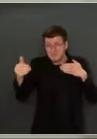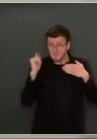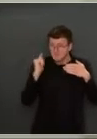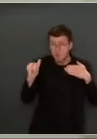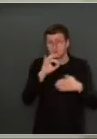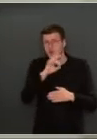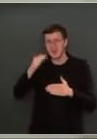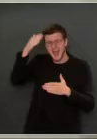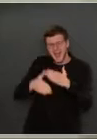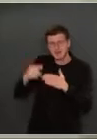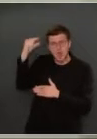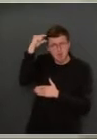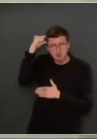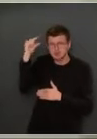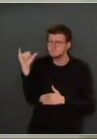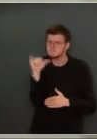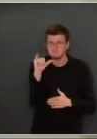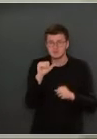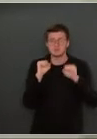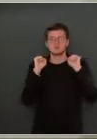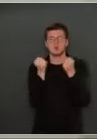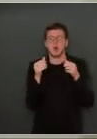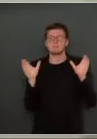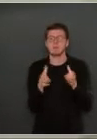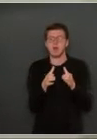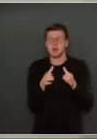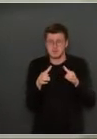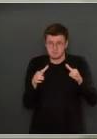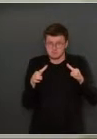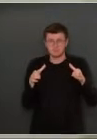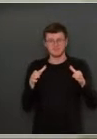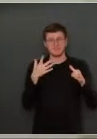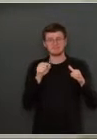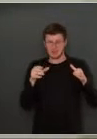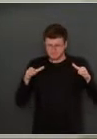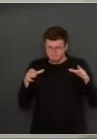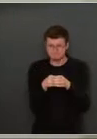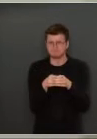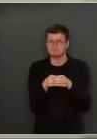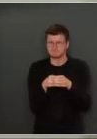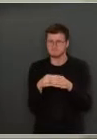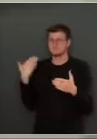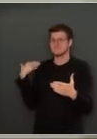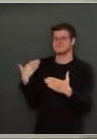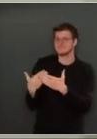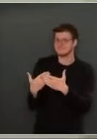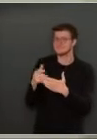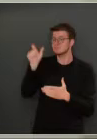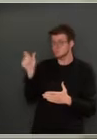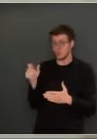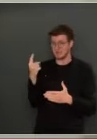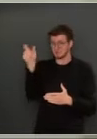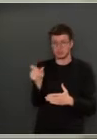zullen we de sociale bubbel verkleinen. Tot nu was de sociale bubbel voor elk individu beperkt tot